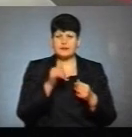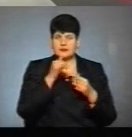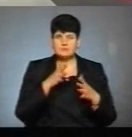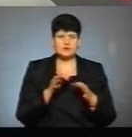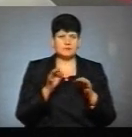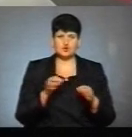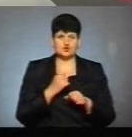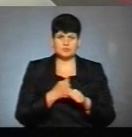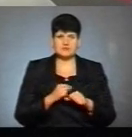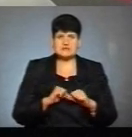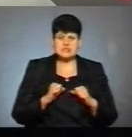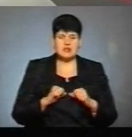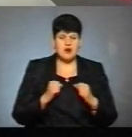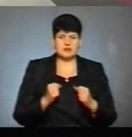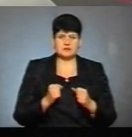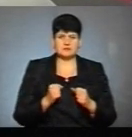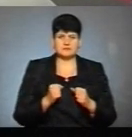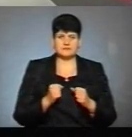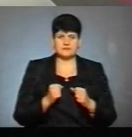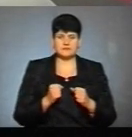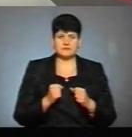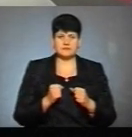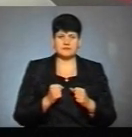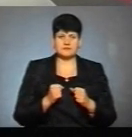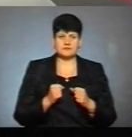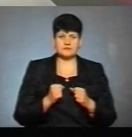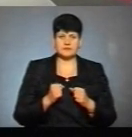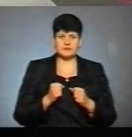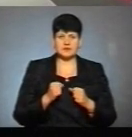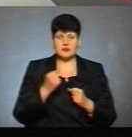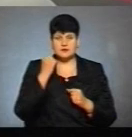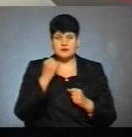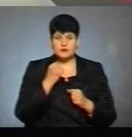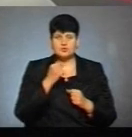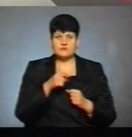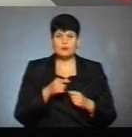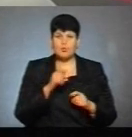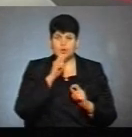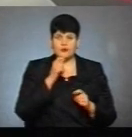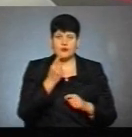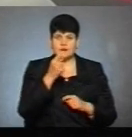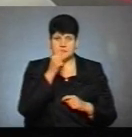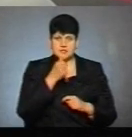нічого зробити. Ми старались, які приходили, дякували, казали, дякуємо, ви йому подарували ще місяць життя.